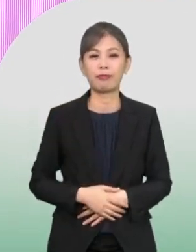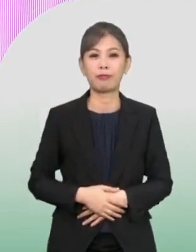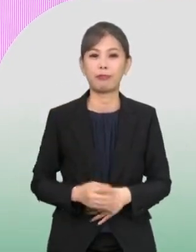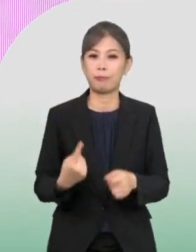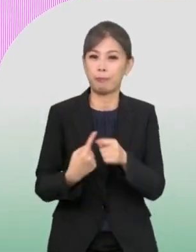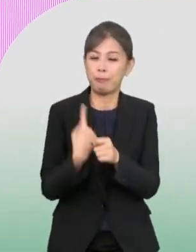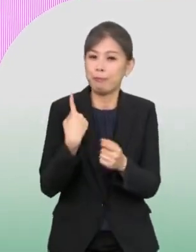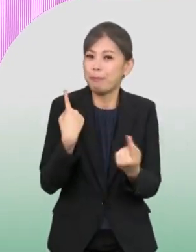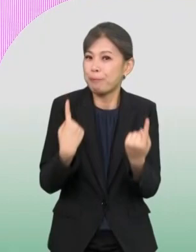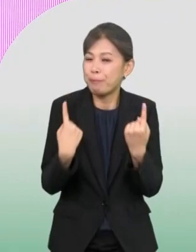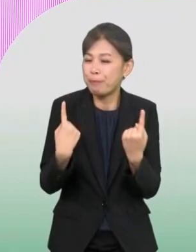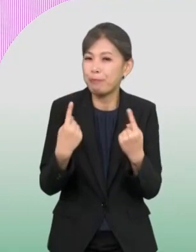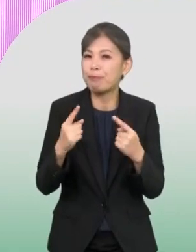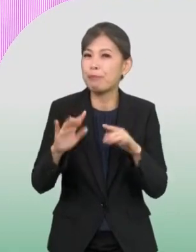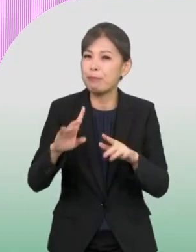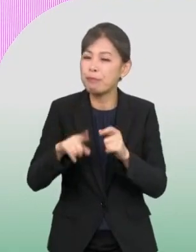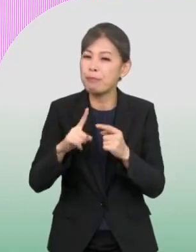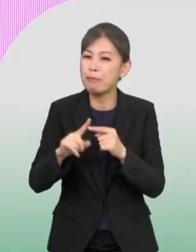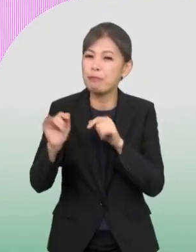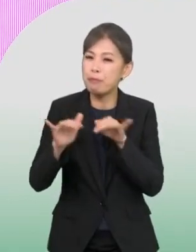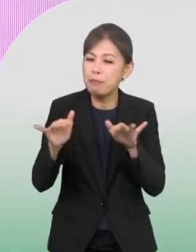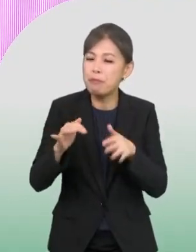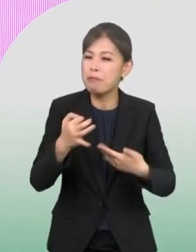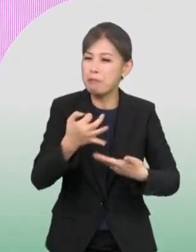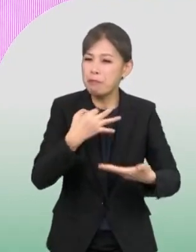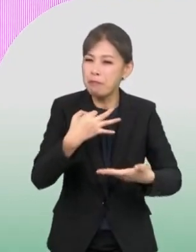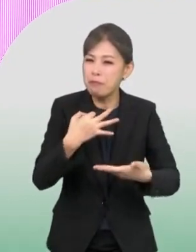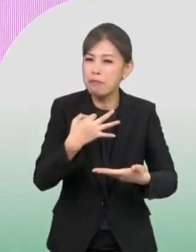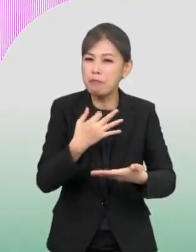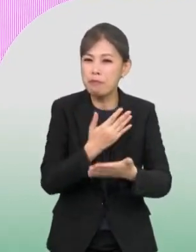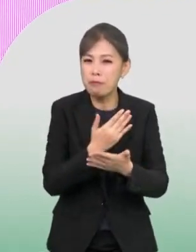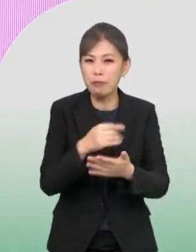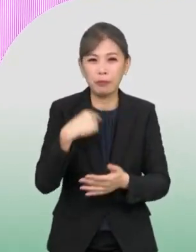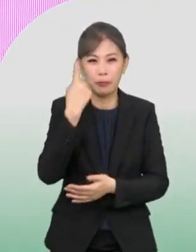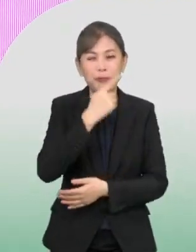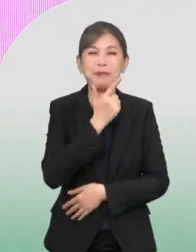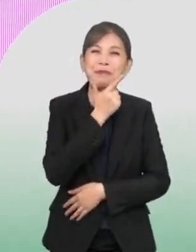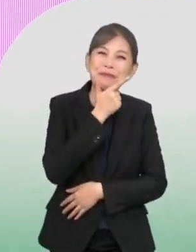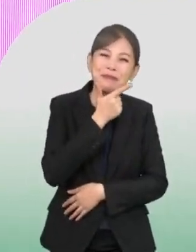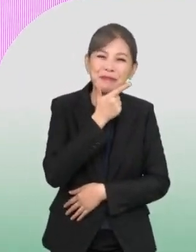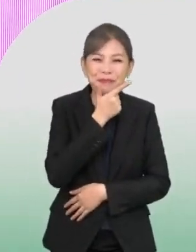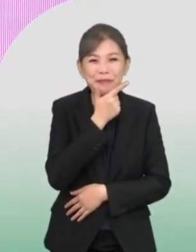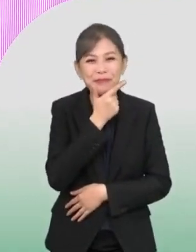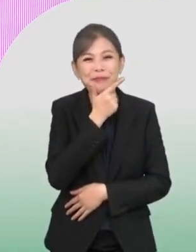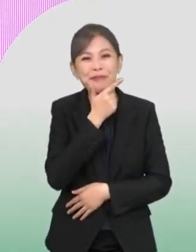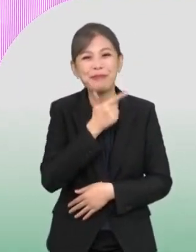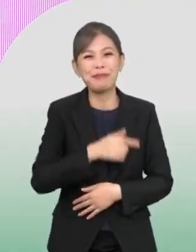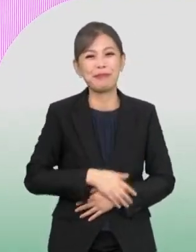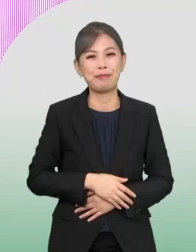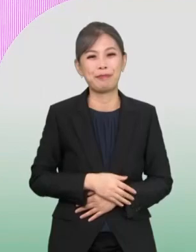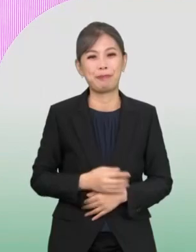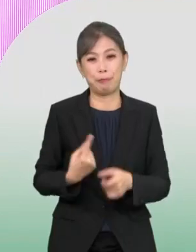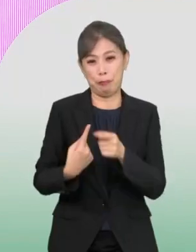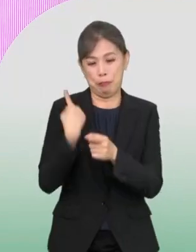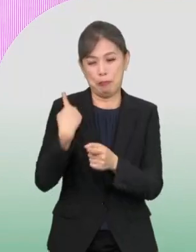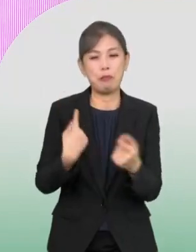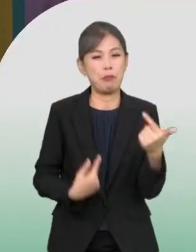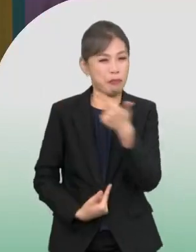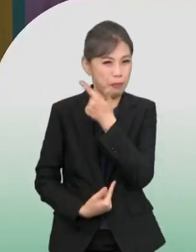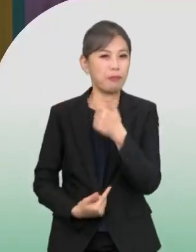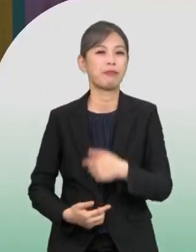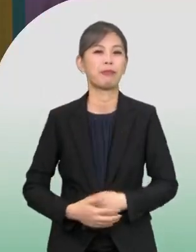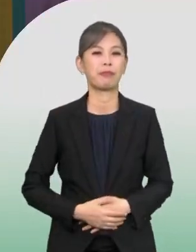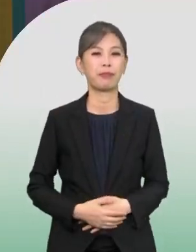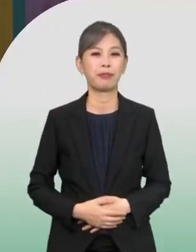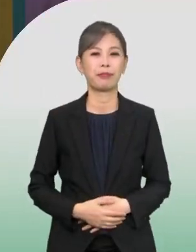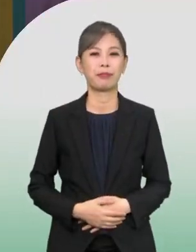今年的这个人流也好，销售成绩也好，还有大家脸上的笑容也好，都比去年更好。